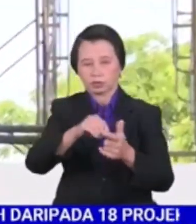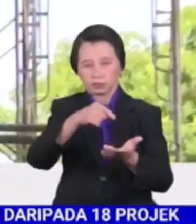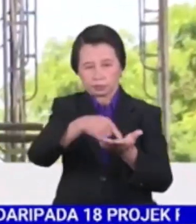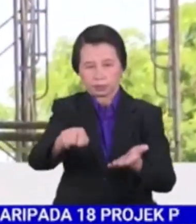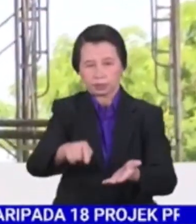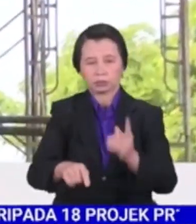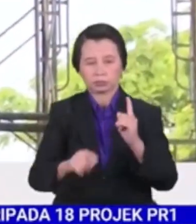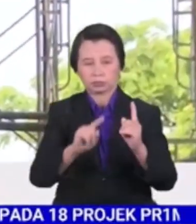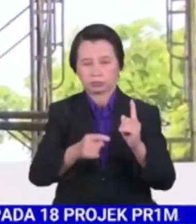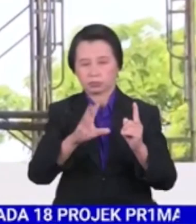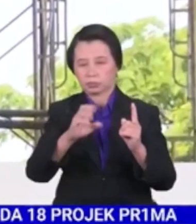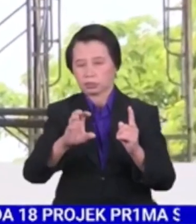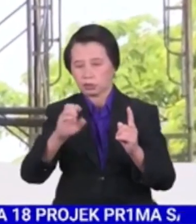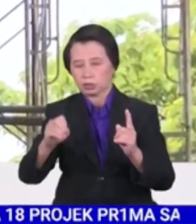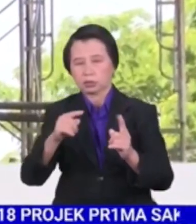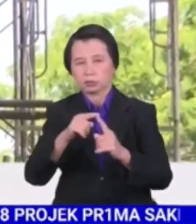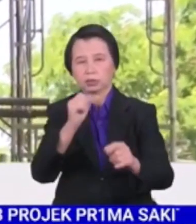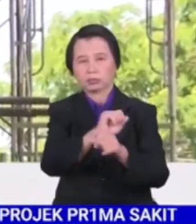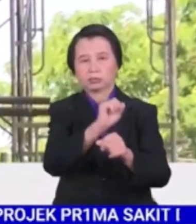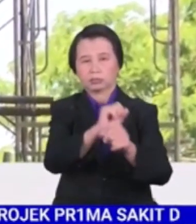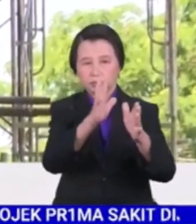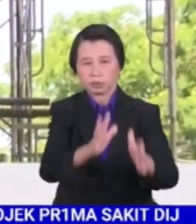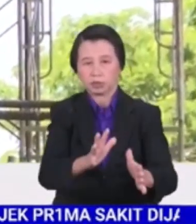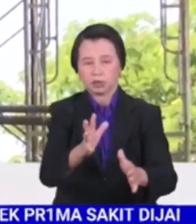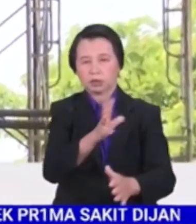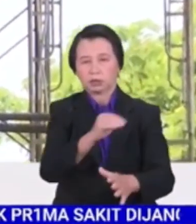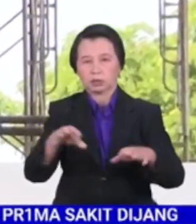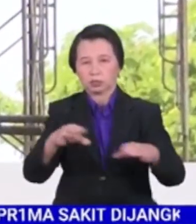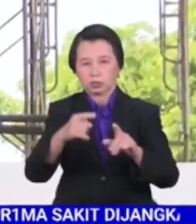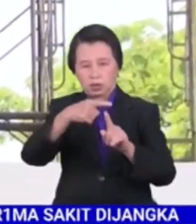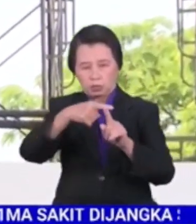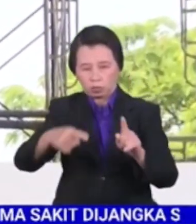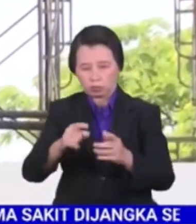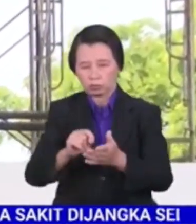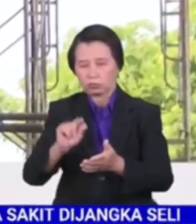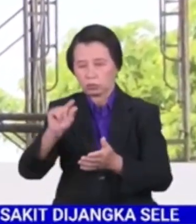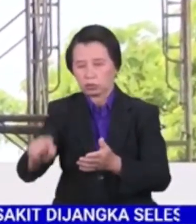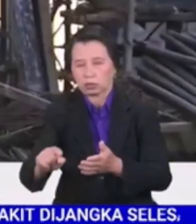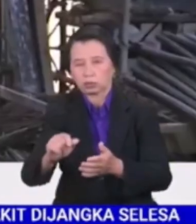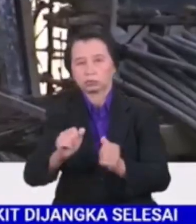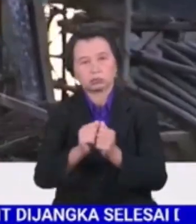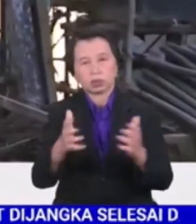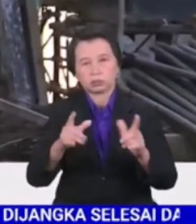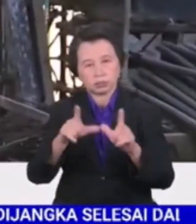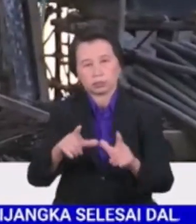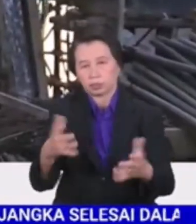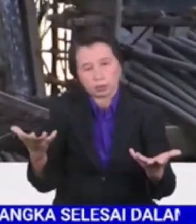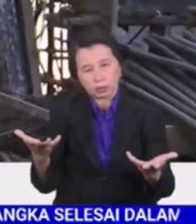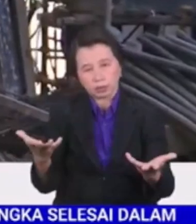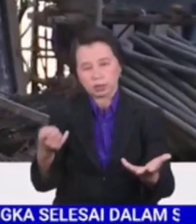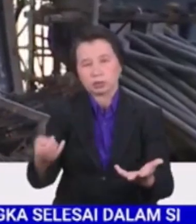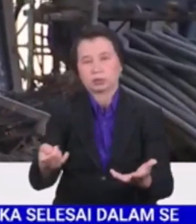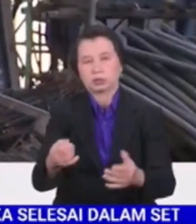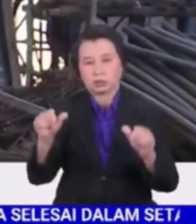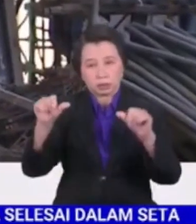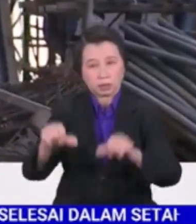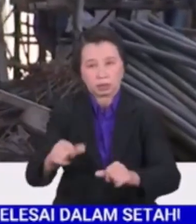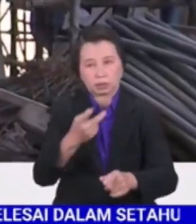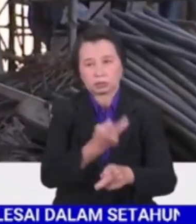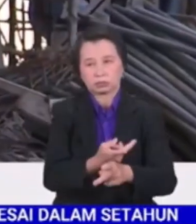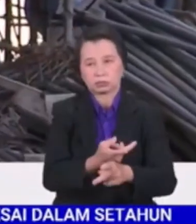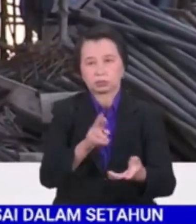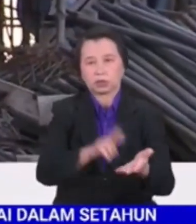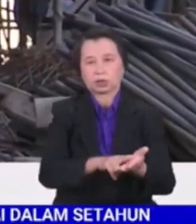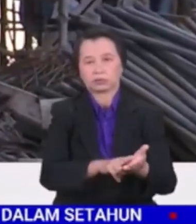minimum 1500 Ringgit kepada pekerja selain membuat potongan gaji tanpa permit kesalahan lain antaranya gagal menyimpan